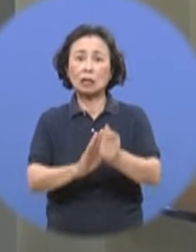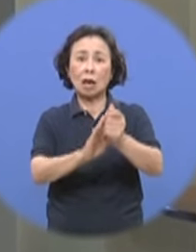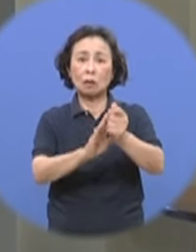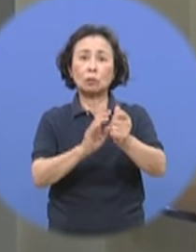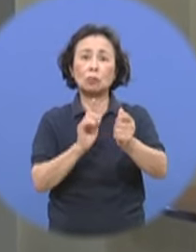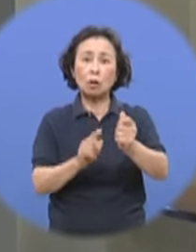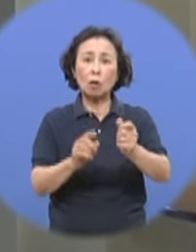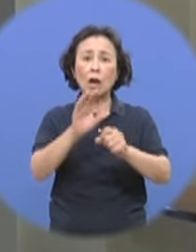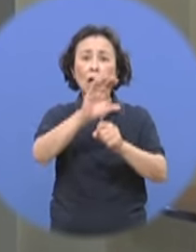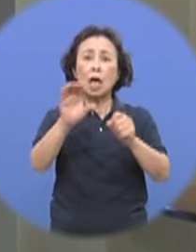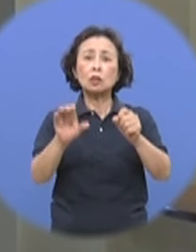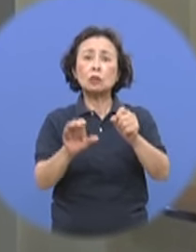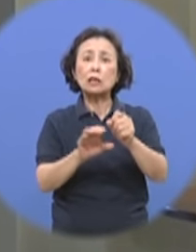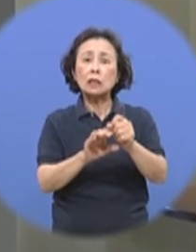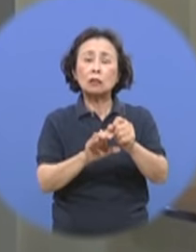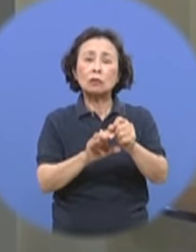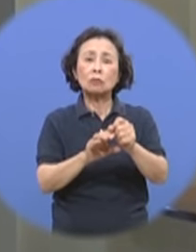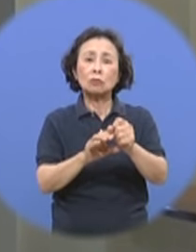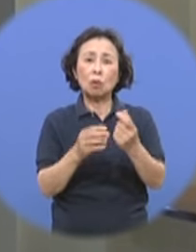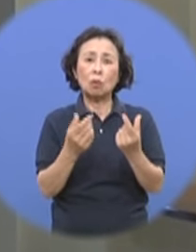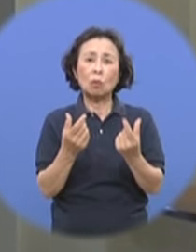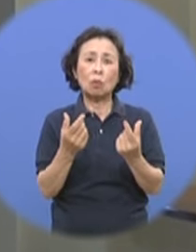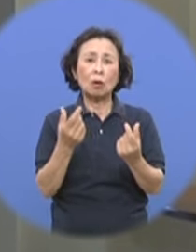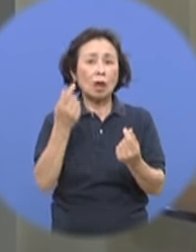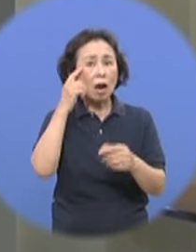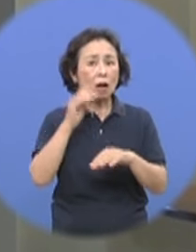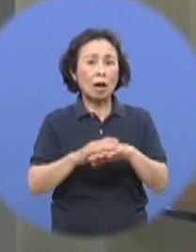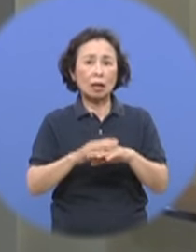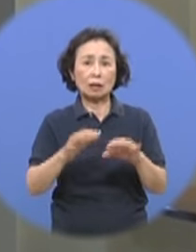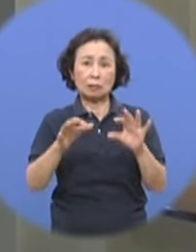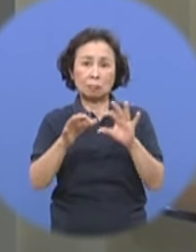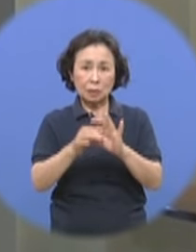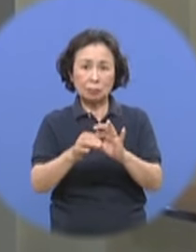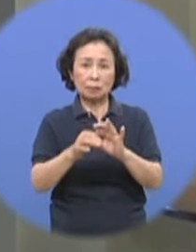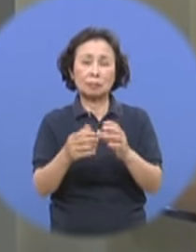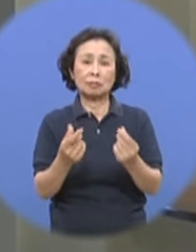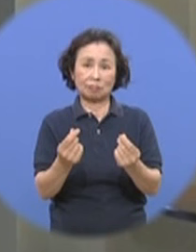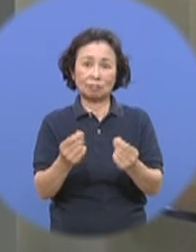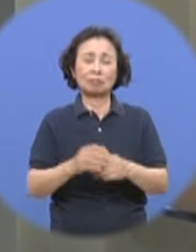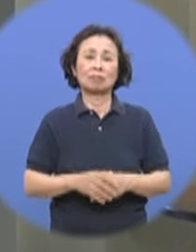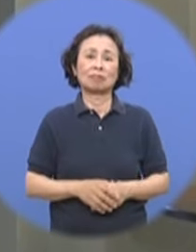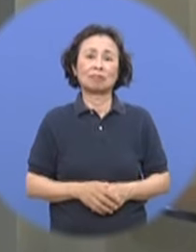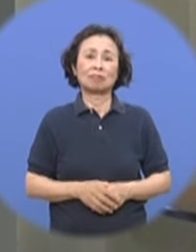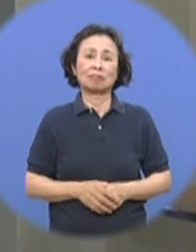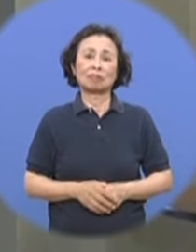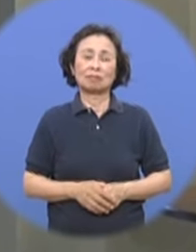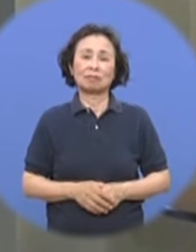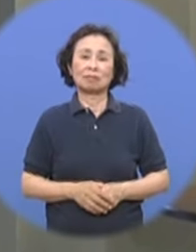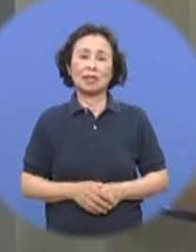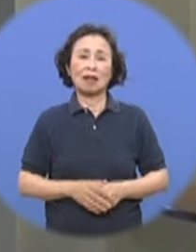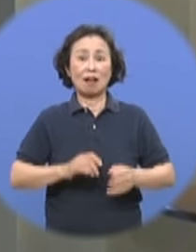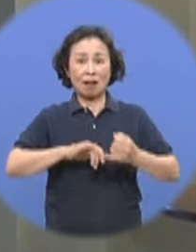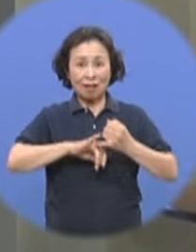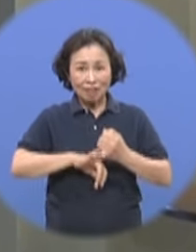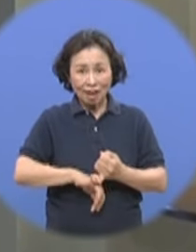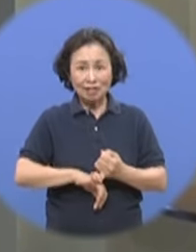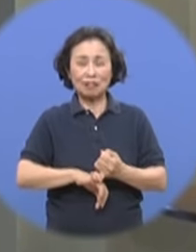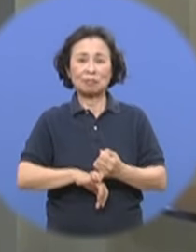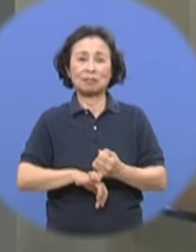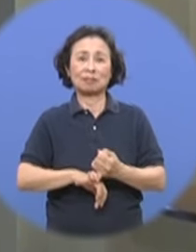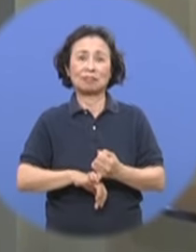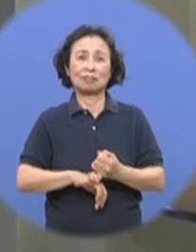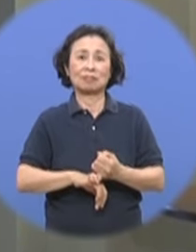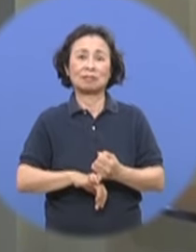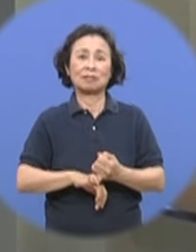ですね、 SDGs のその誰も取り残さないという考えにしっかりつながっていると思うんですね。そういう意味でもぜひ、子ども食堂